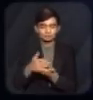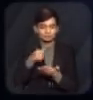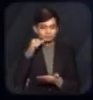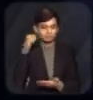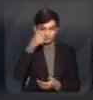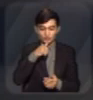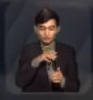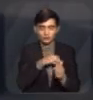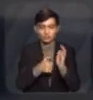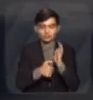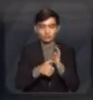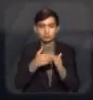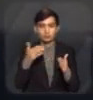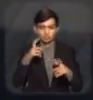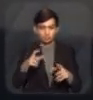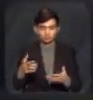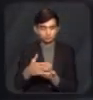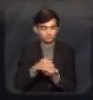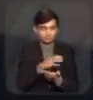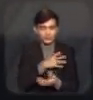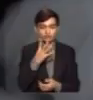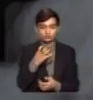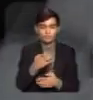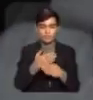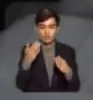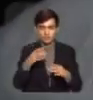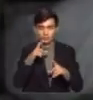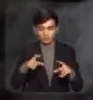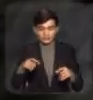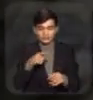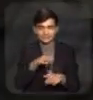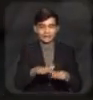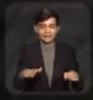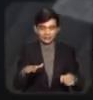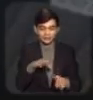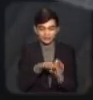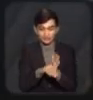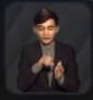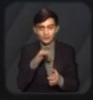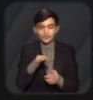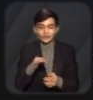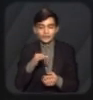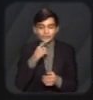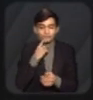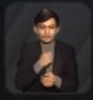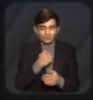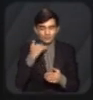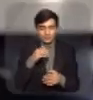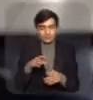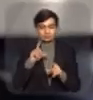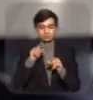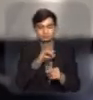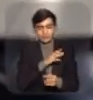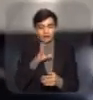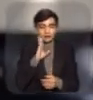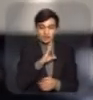600 казахстанцев. Из них более 400 – это дети. Эвакуация людей из боевых зон проводилась в несколько этапов. Женщины